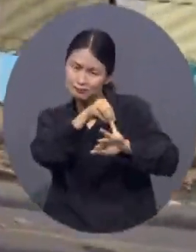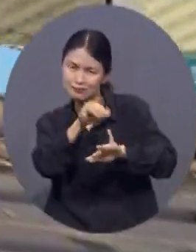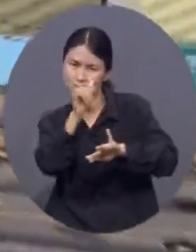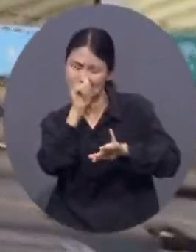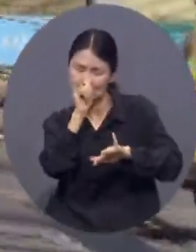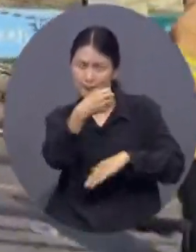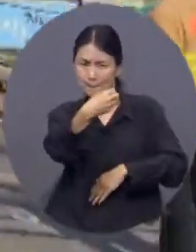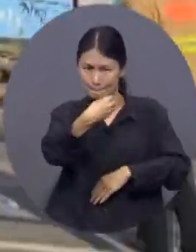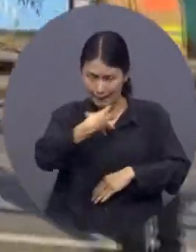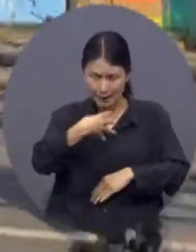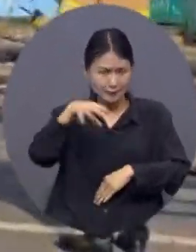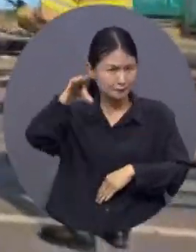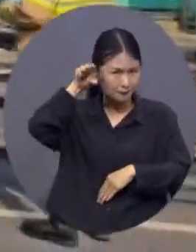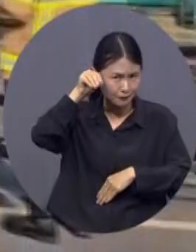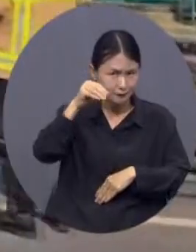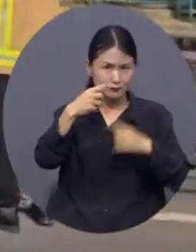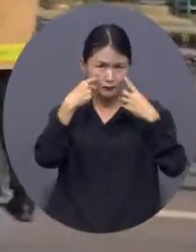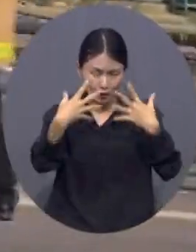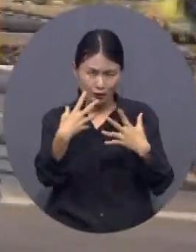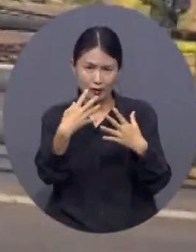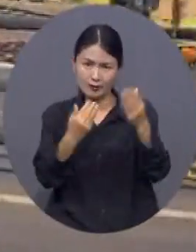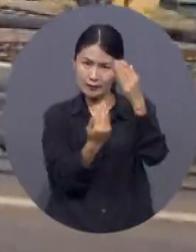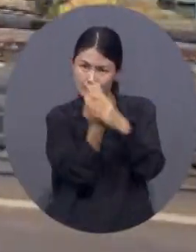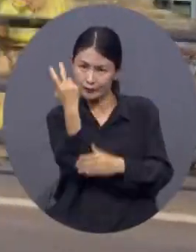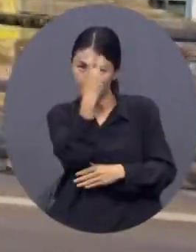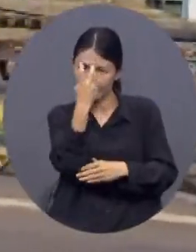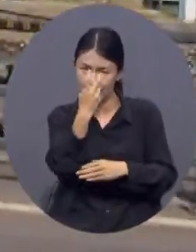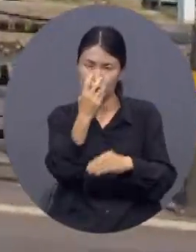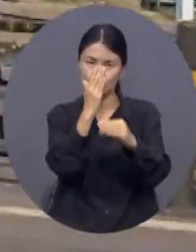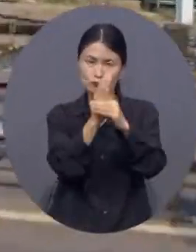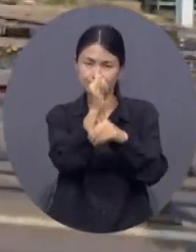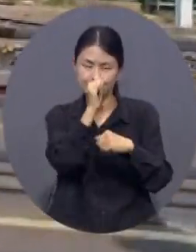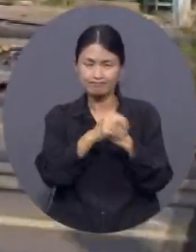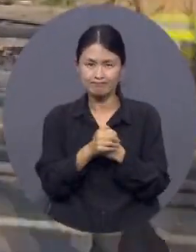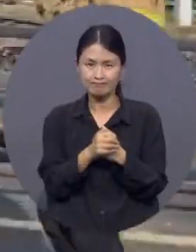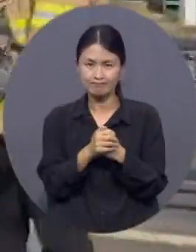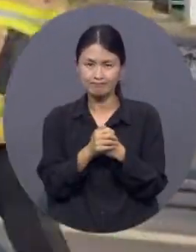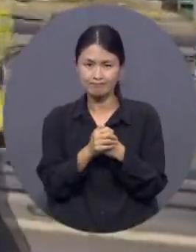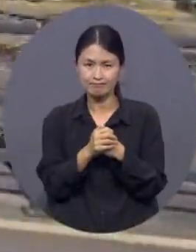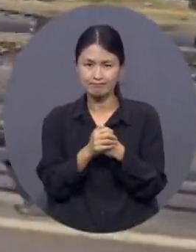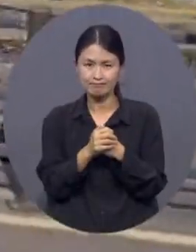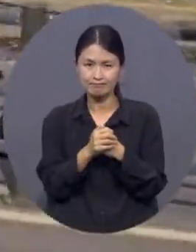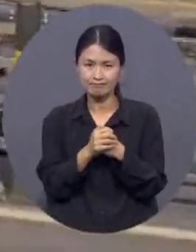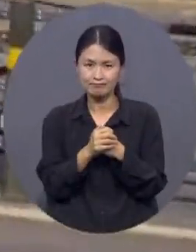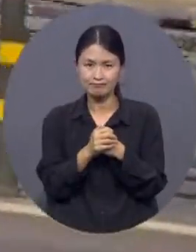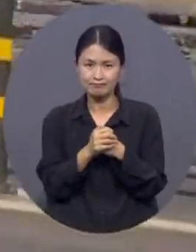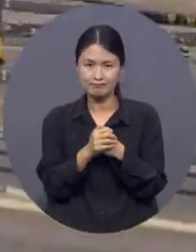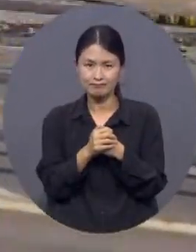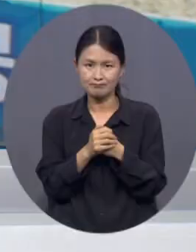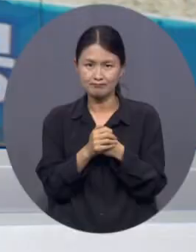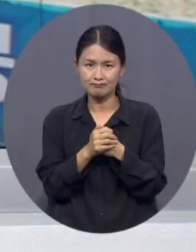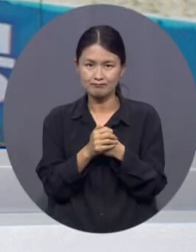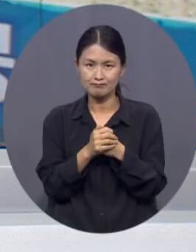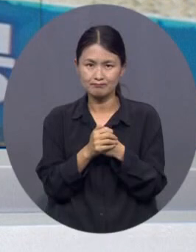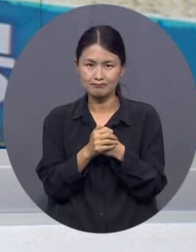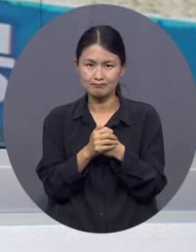덤프트럭 운전자의 말을 바탕으로 정확한 사고 경위를 조사하고 있습니다. MBC 뉴스 이따금입니다.